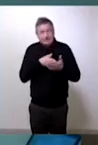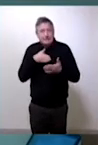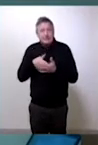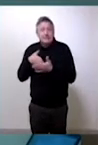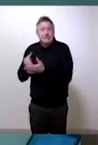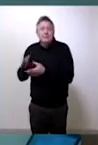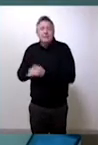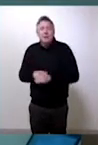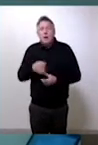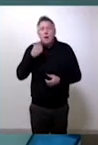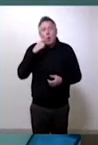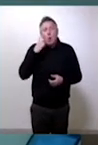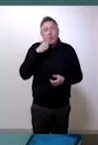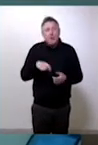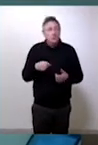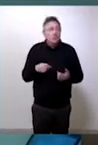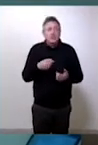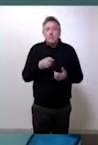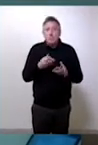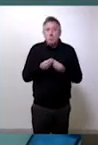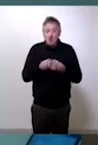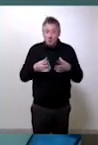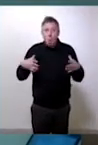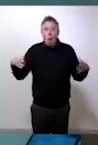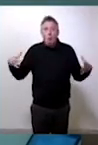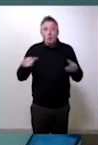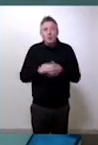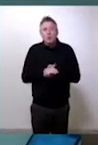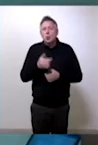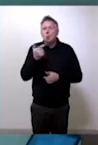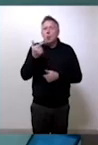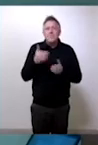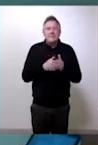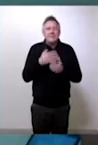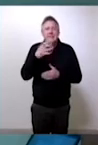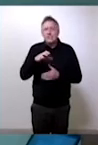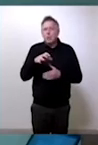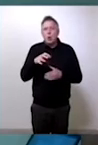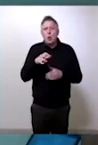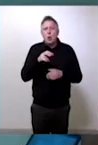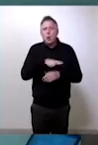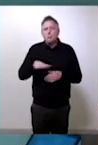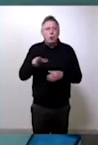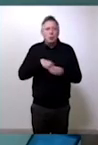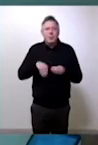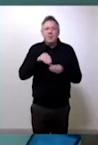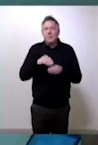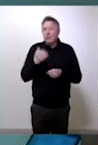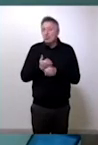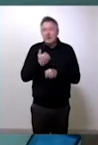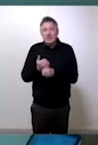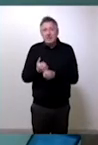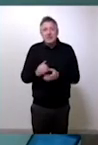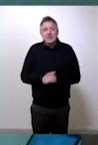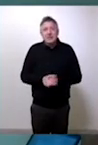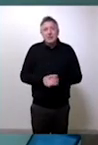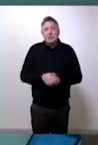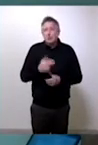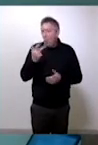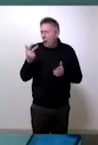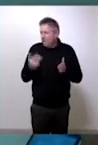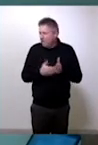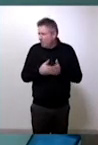croissance démographique qui nous amène à avoir besoin chaque année de 2500 logements supplémentaires. Aujourd'hui, on en a 3000 logements par an qui sont prévus